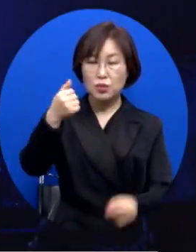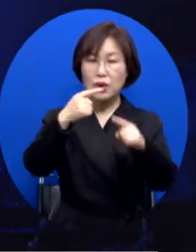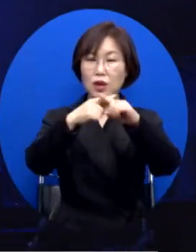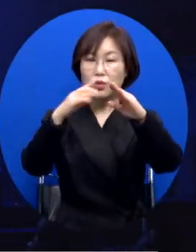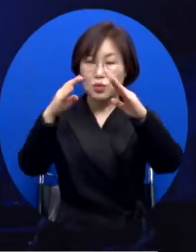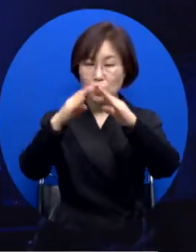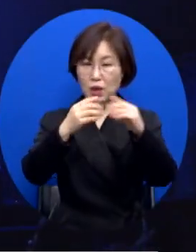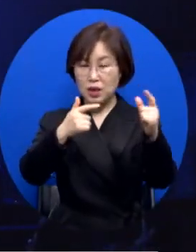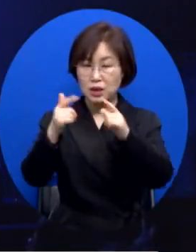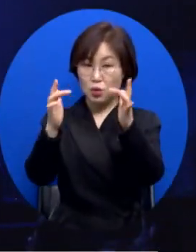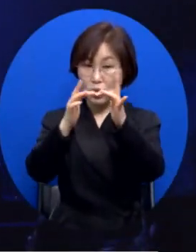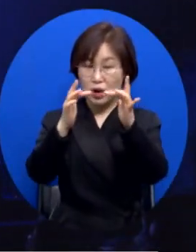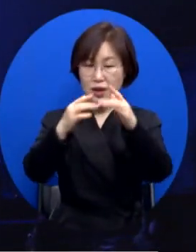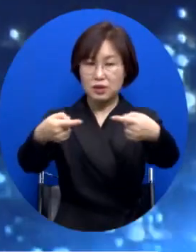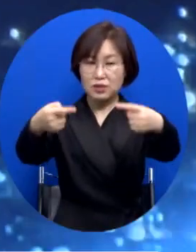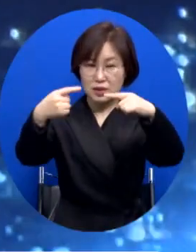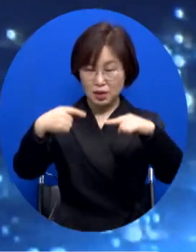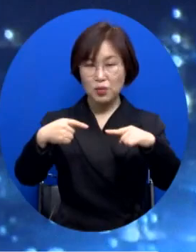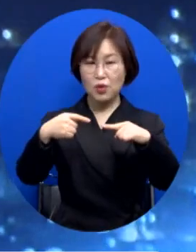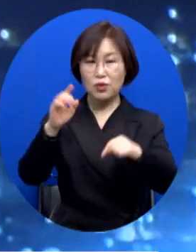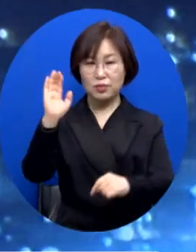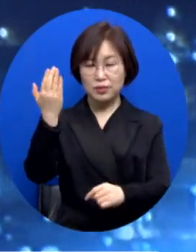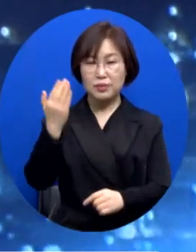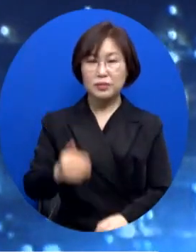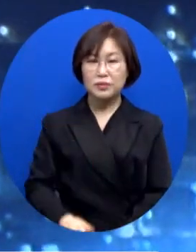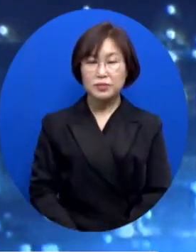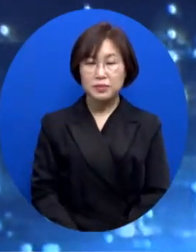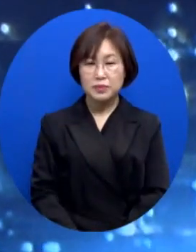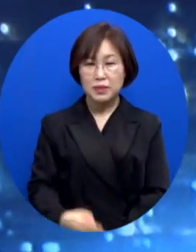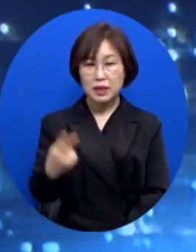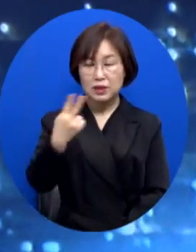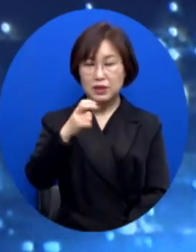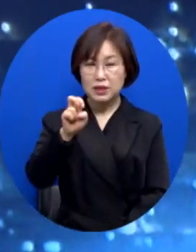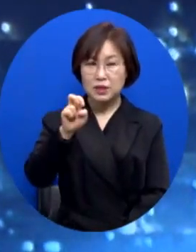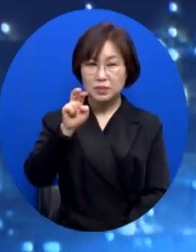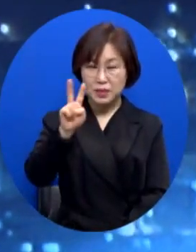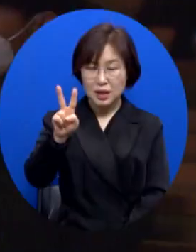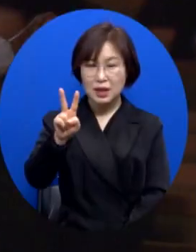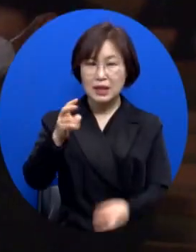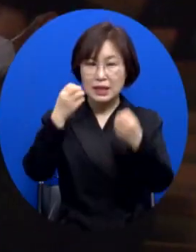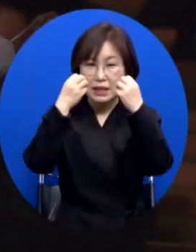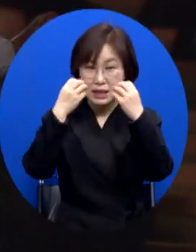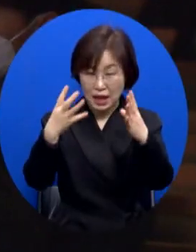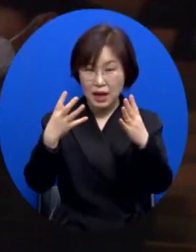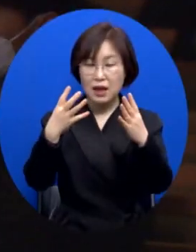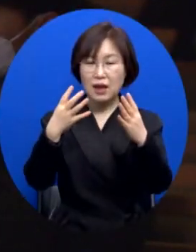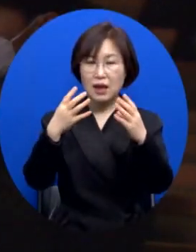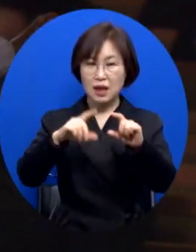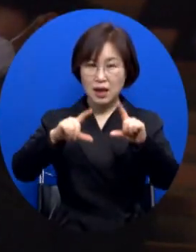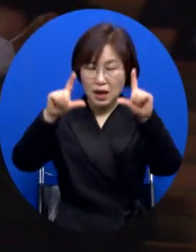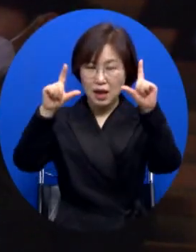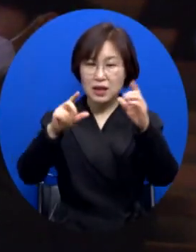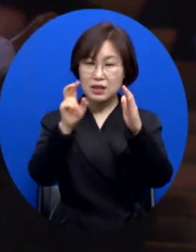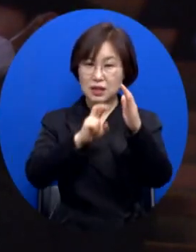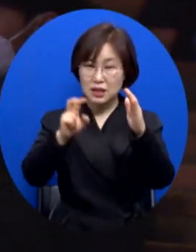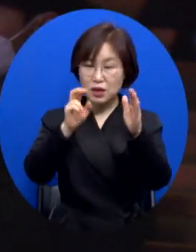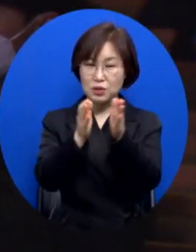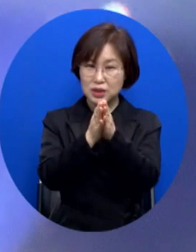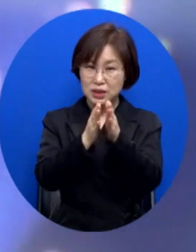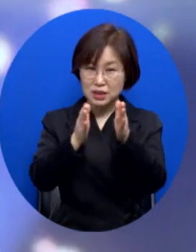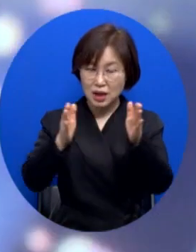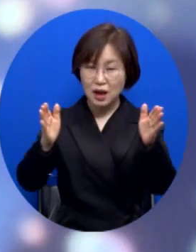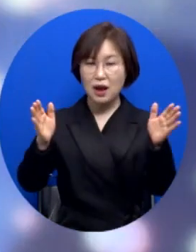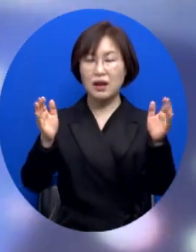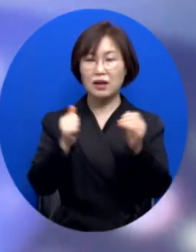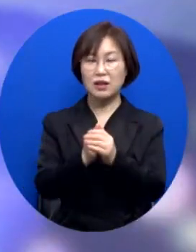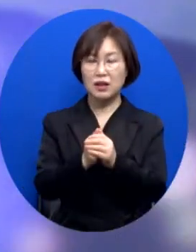교회가 온라인으로 함께했습니다. 2022년 새해를 찬양으로 시작하며 코로나로 지친